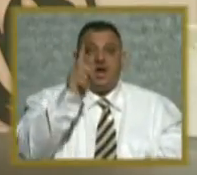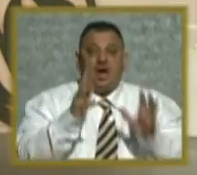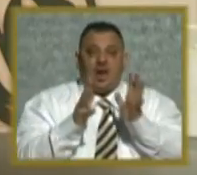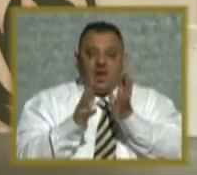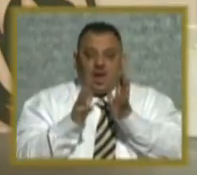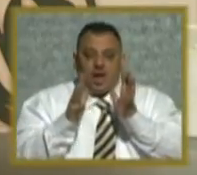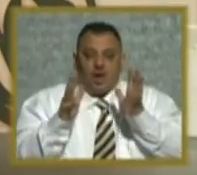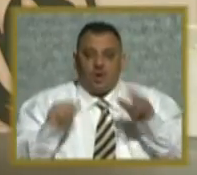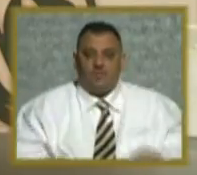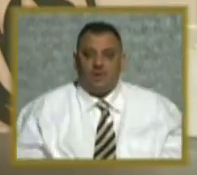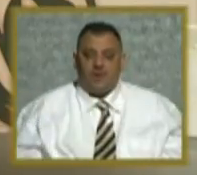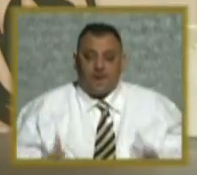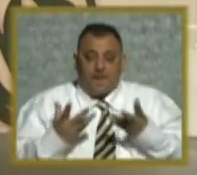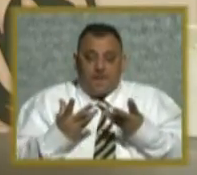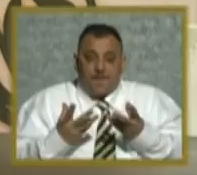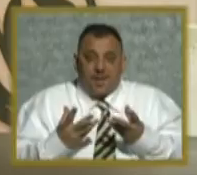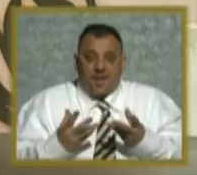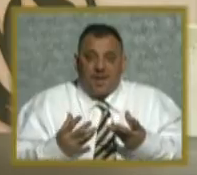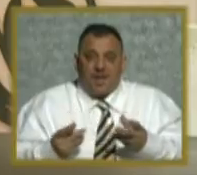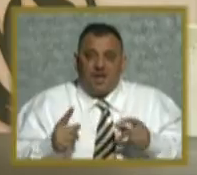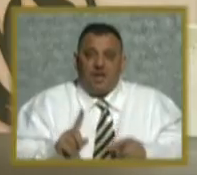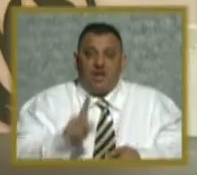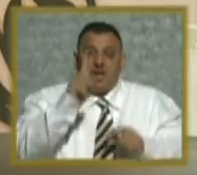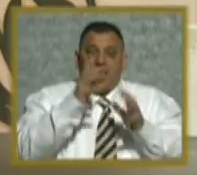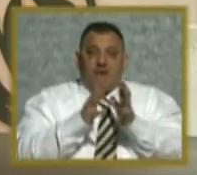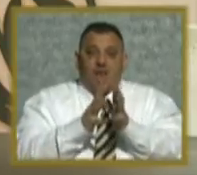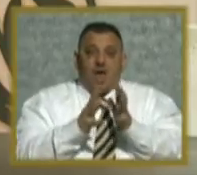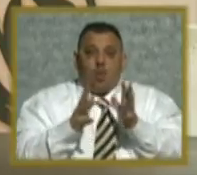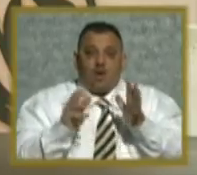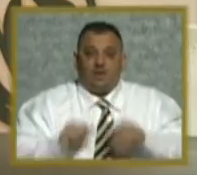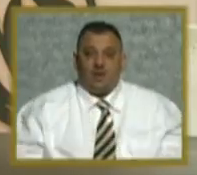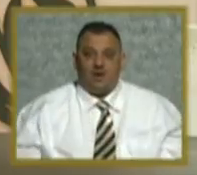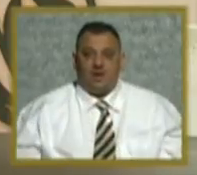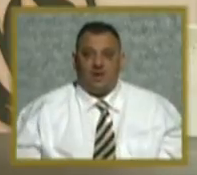أكبر، هذا هو المشروع، قل الله أكبر،